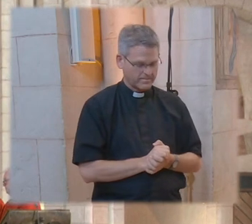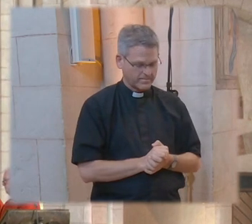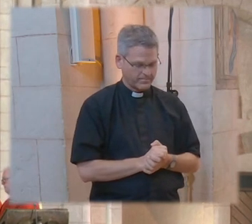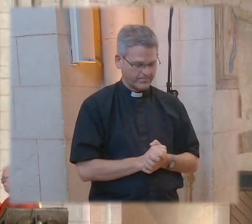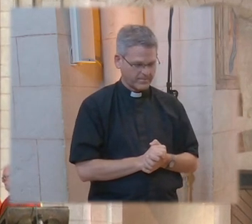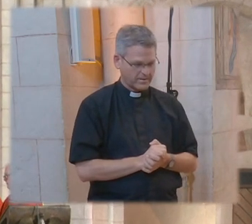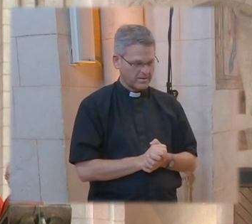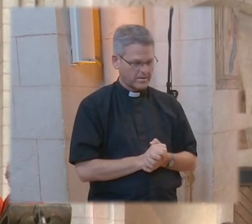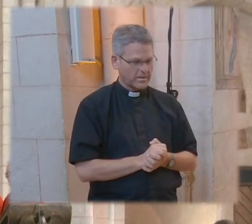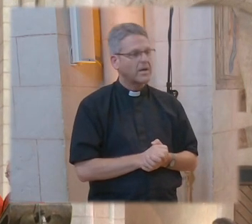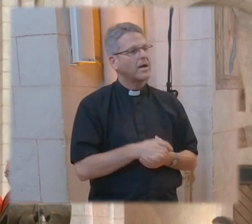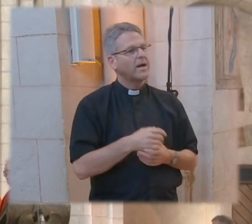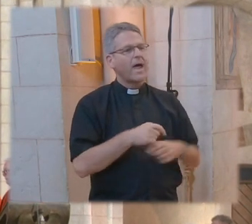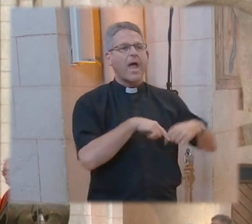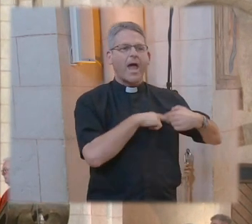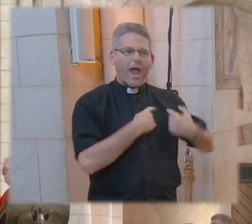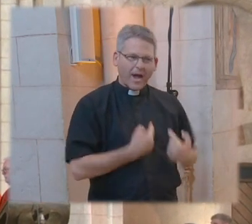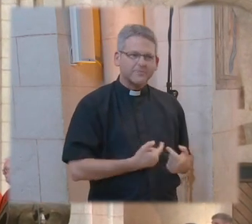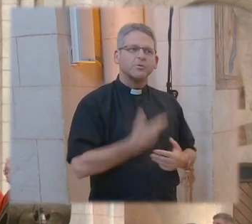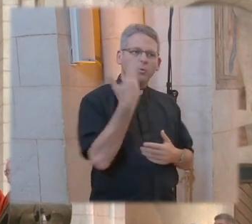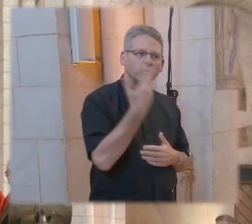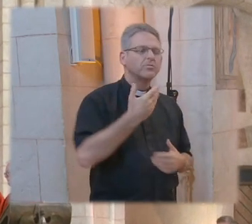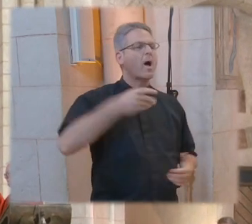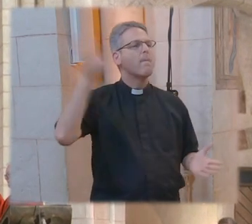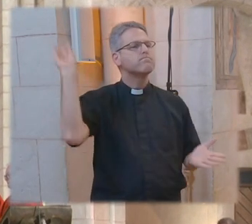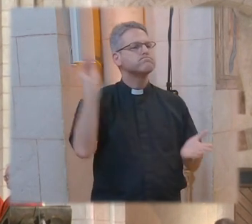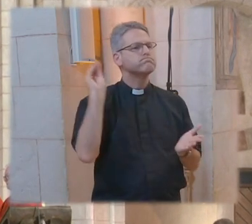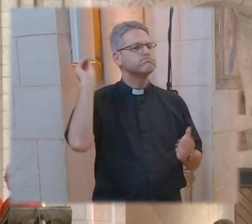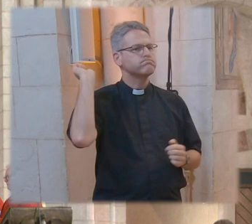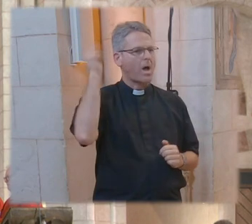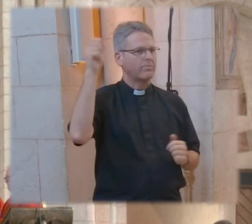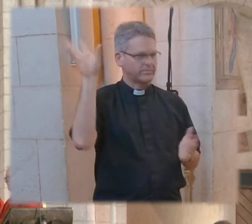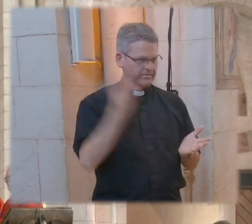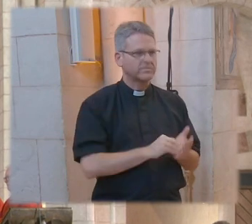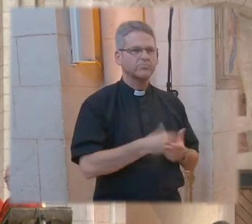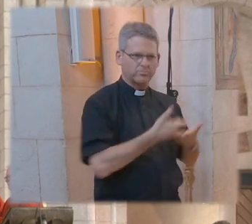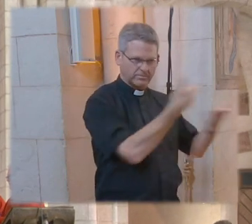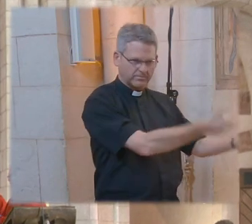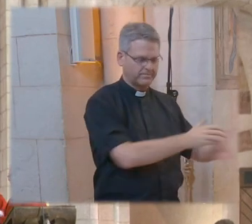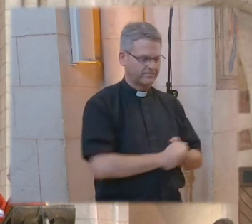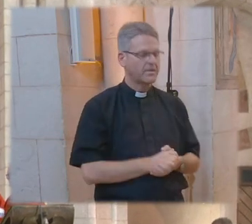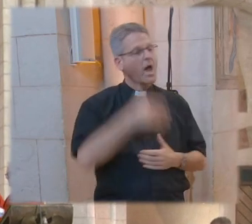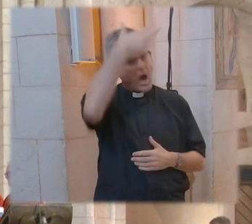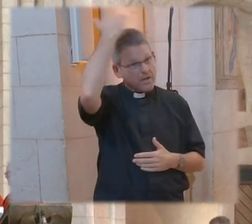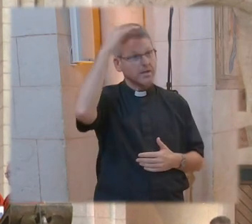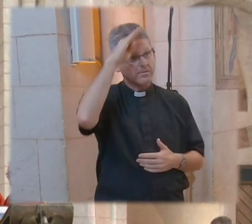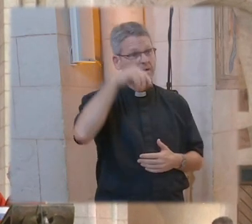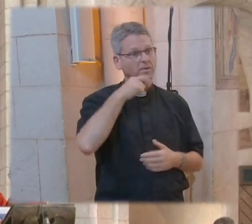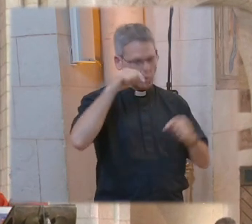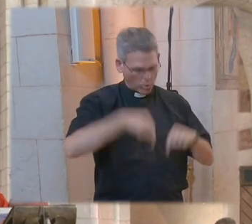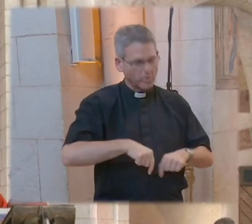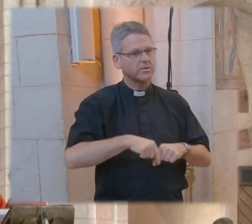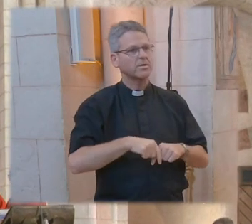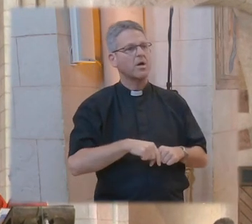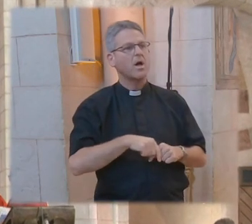Generalpostulator, ich darf Ihnen die herzlichen Grüße vom Papst Franziskus überbringen. Der Heilige Vater hat heute im Angelus